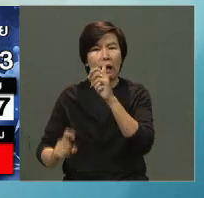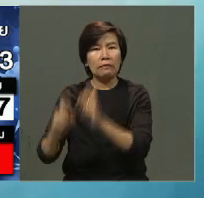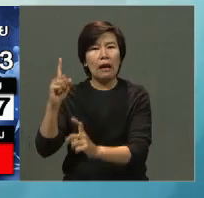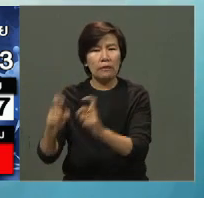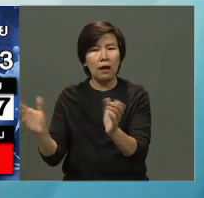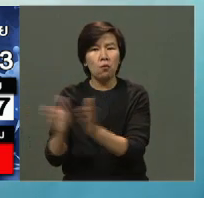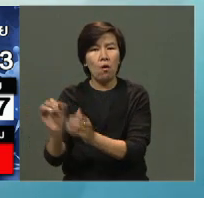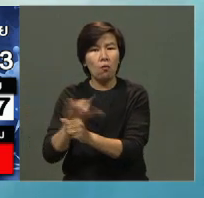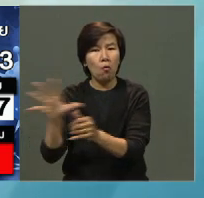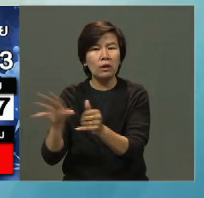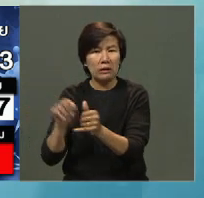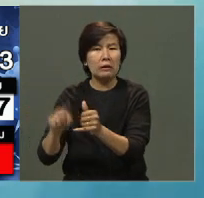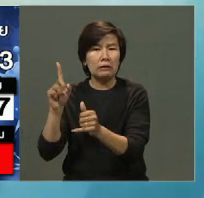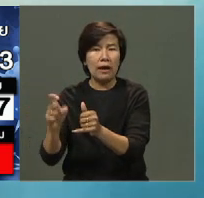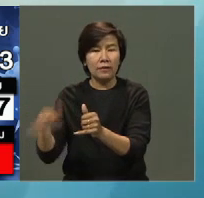5.1